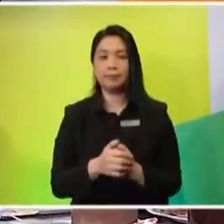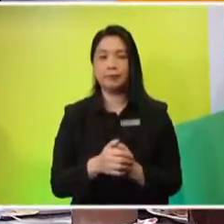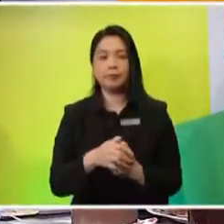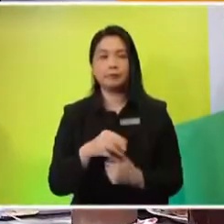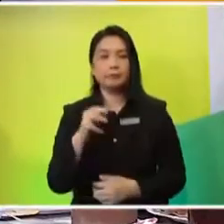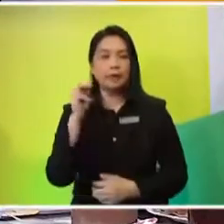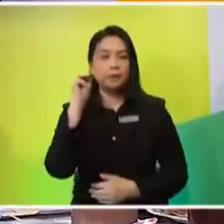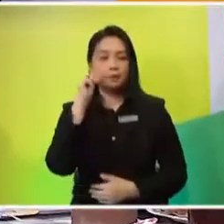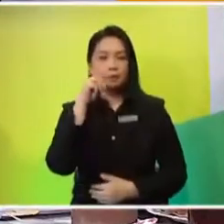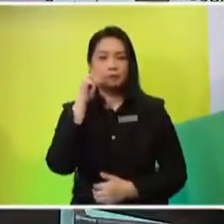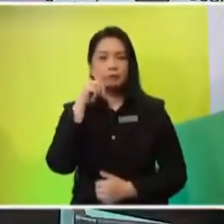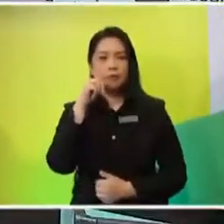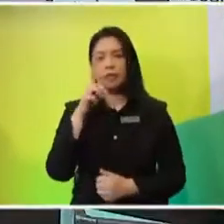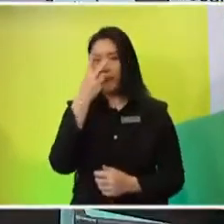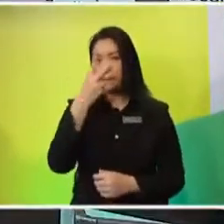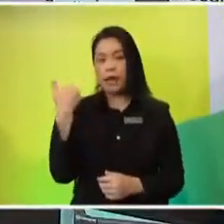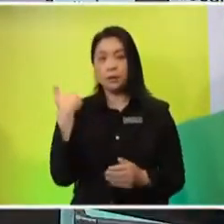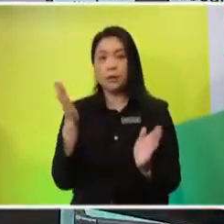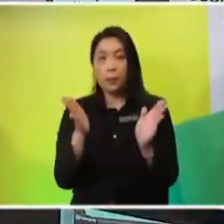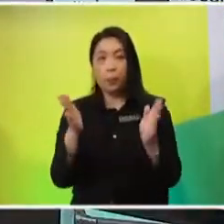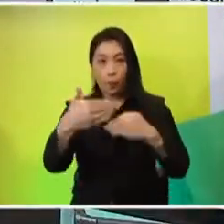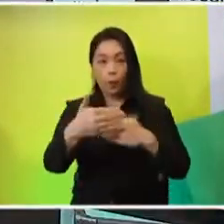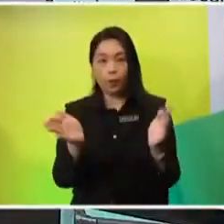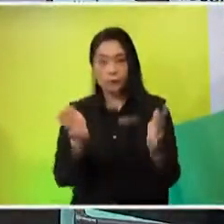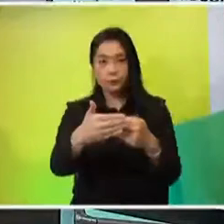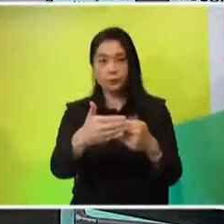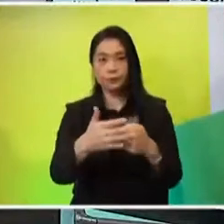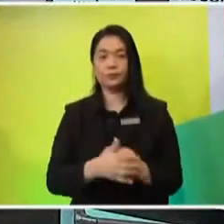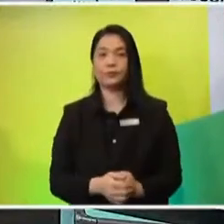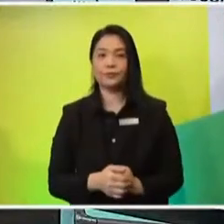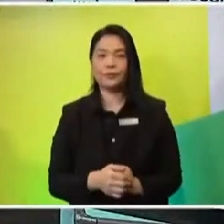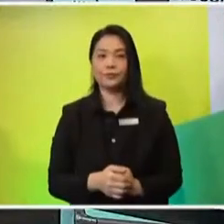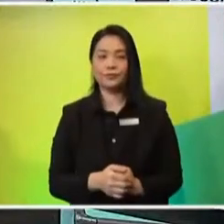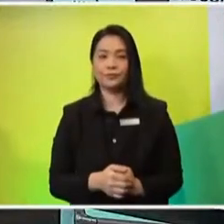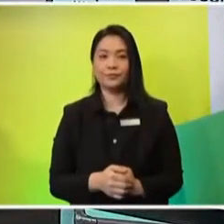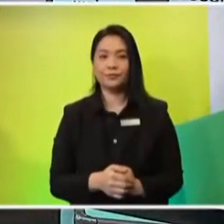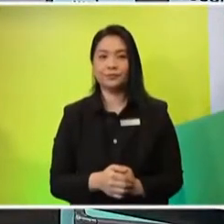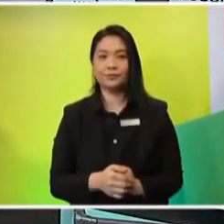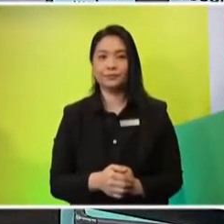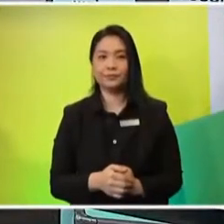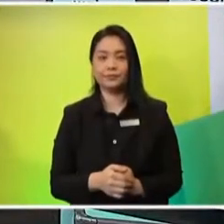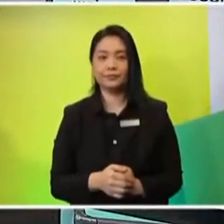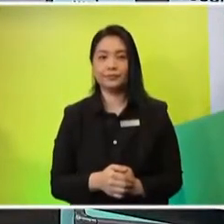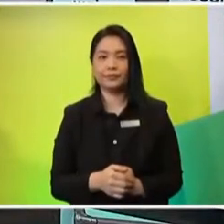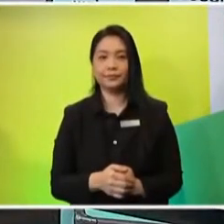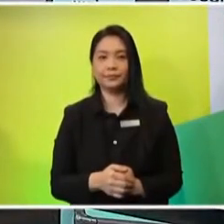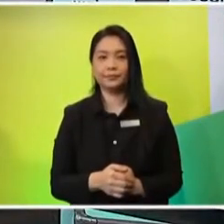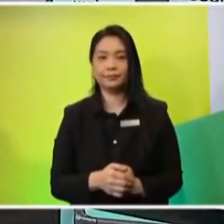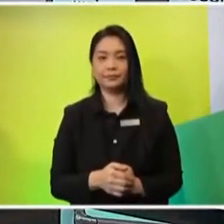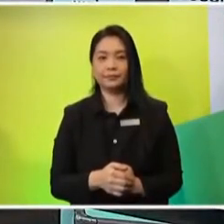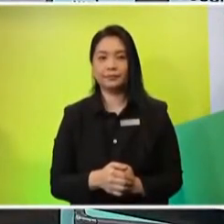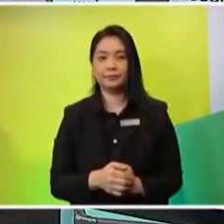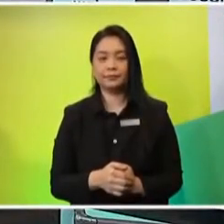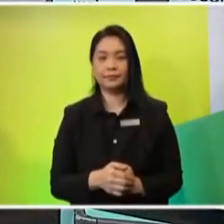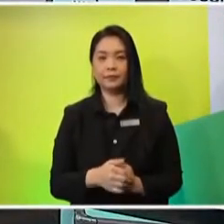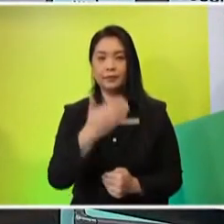satu ada blok dekat situ lah, cikgu. Ya, Mira. Okey, kita buka dulu, cikgu. Plastik boleh? Okey, boleh. Sebab kita dah selesai makanan tadi. Mira